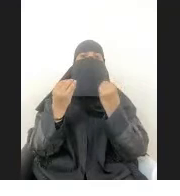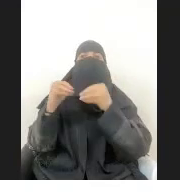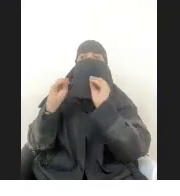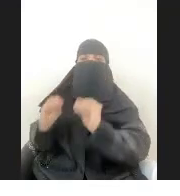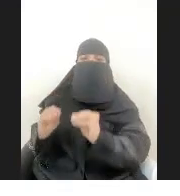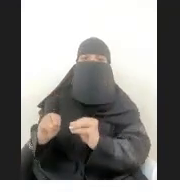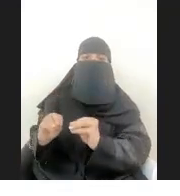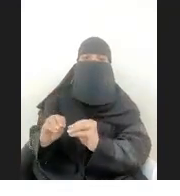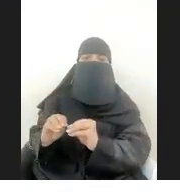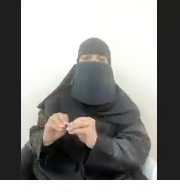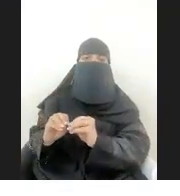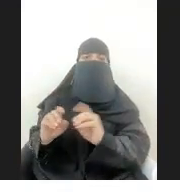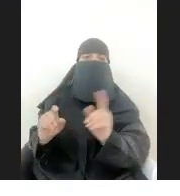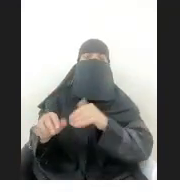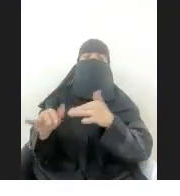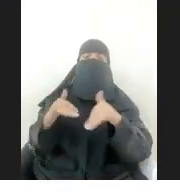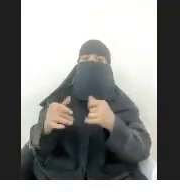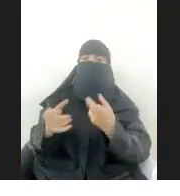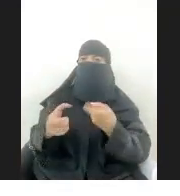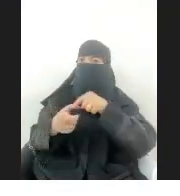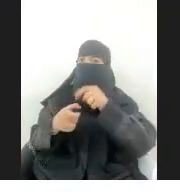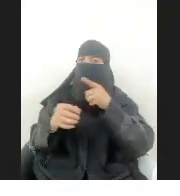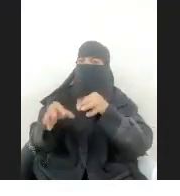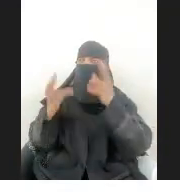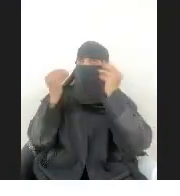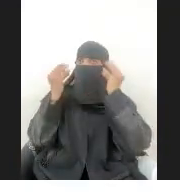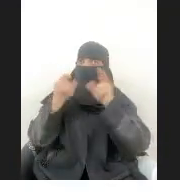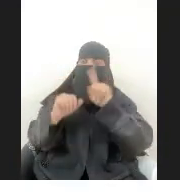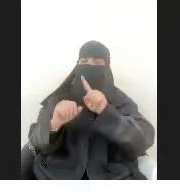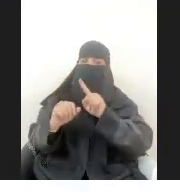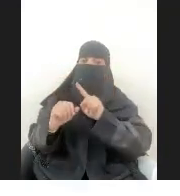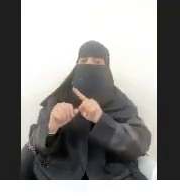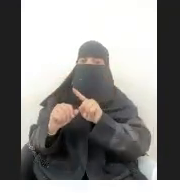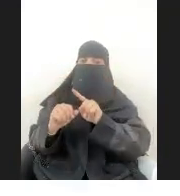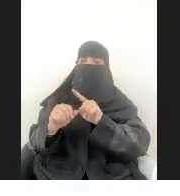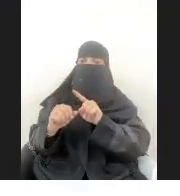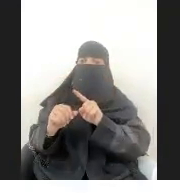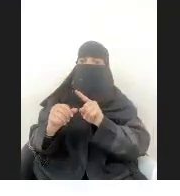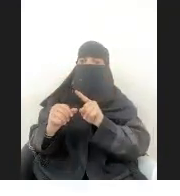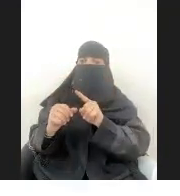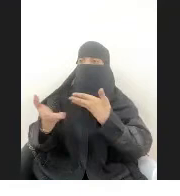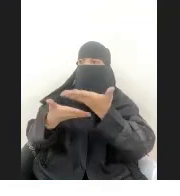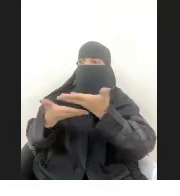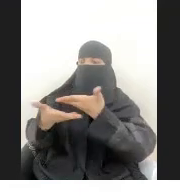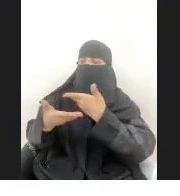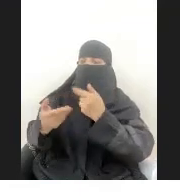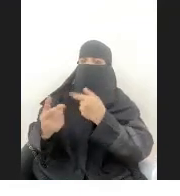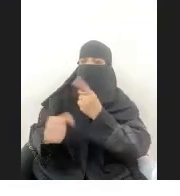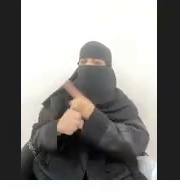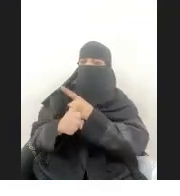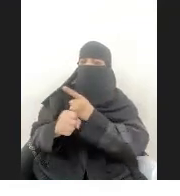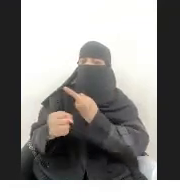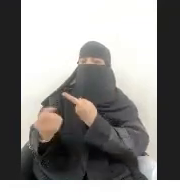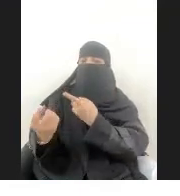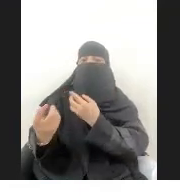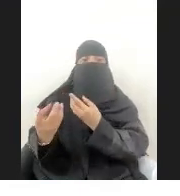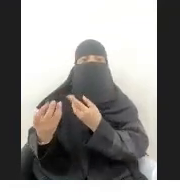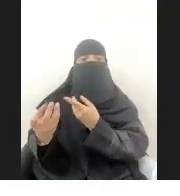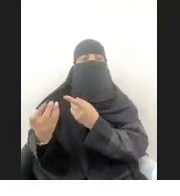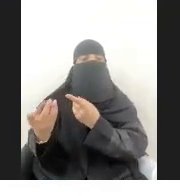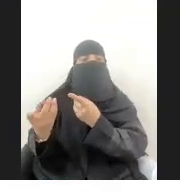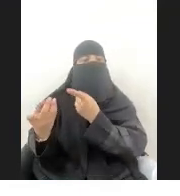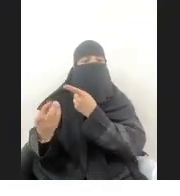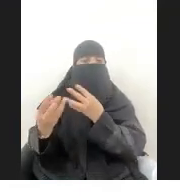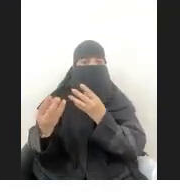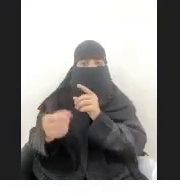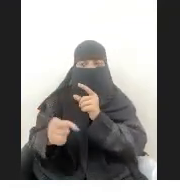طريقه التوصيل. لما تيجي تصمموا لا تركزوا طيب أنا قالوا لي إنه أنا لازم أشوف طلابي مرة واحدة في الأسبوع، هذا